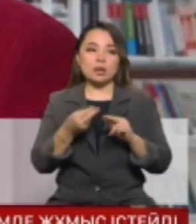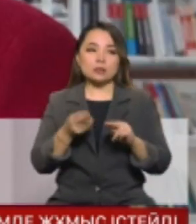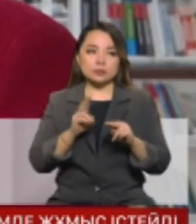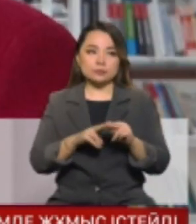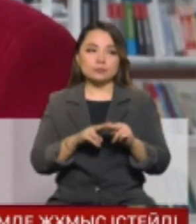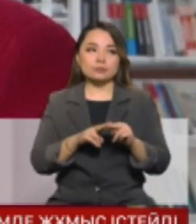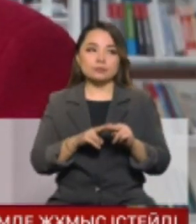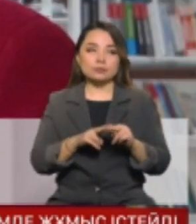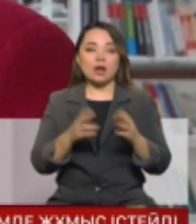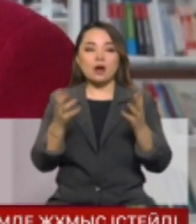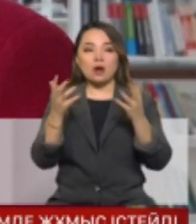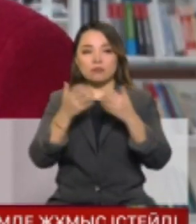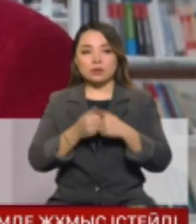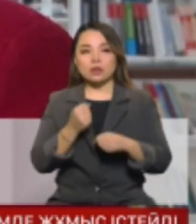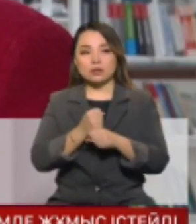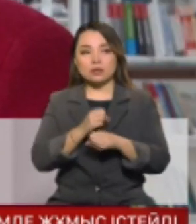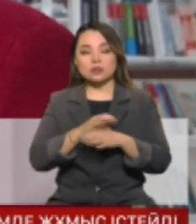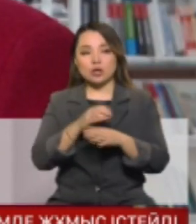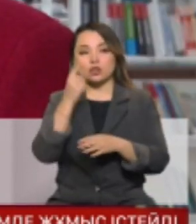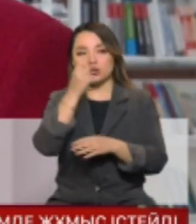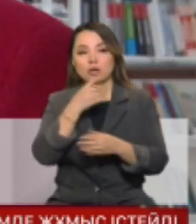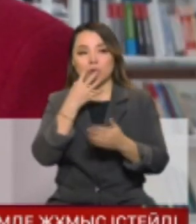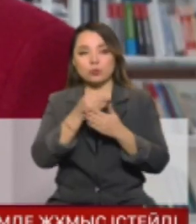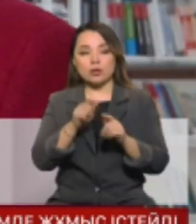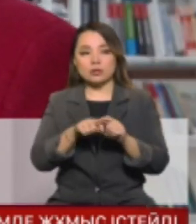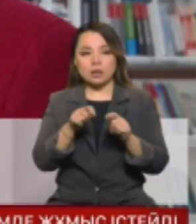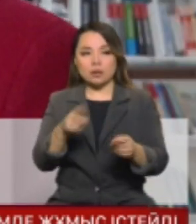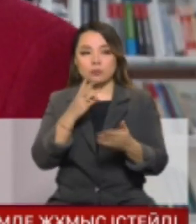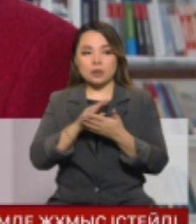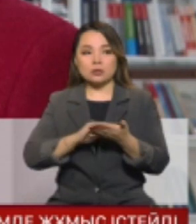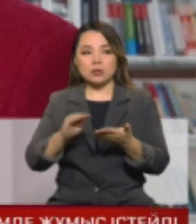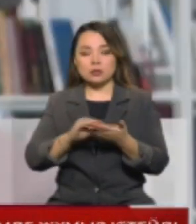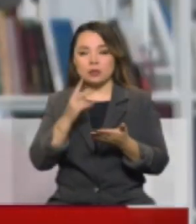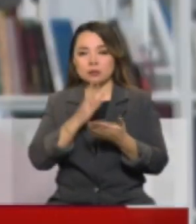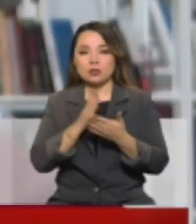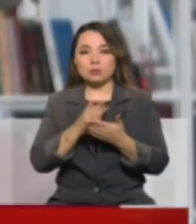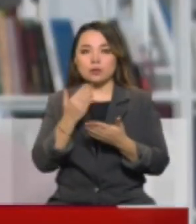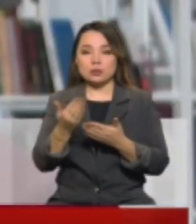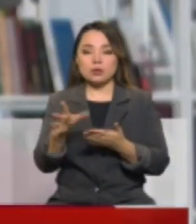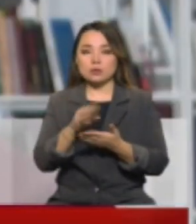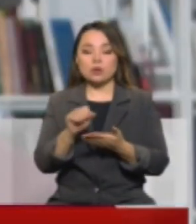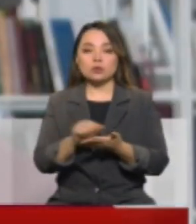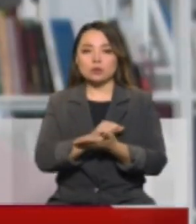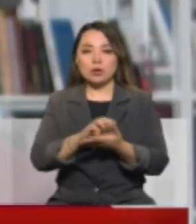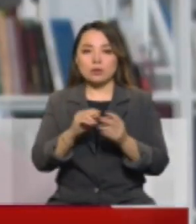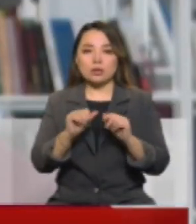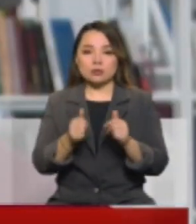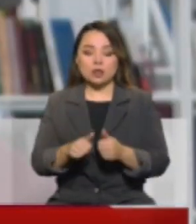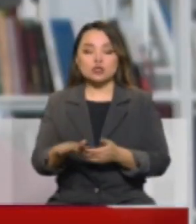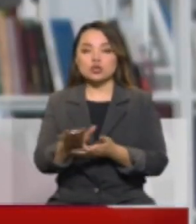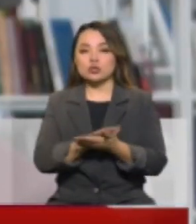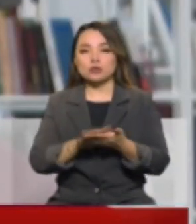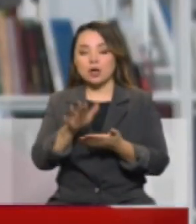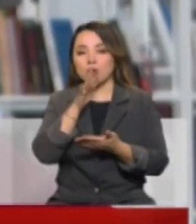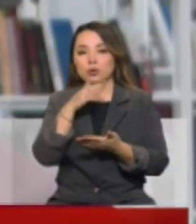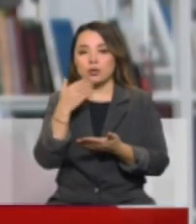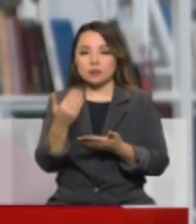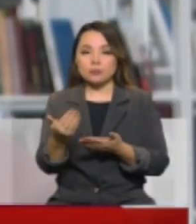барлығын автоматтандырылған жүйе өзі айқындап қарастырып отырады. Бүкіл құжатын рәсімдеуге ешкімнің